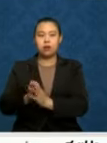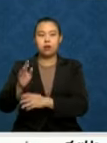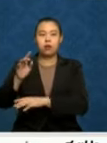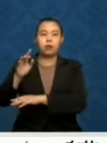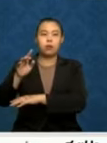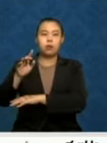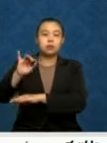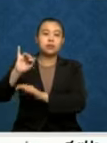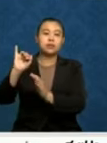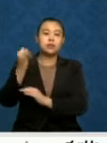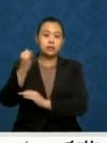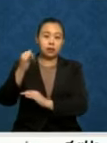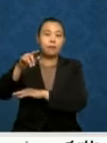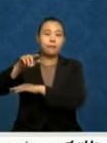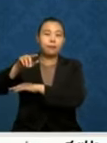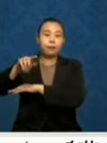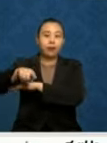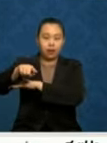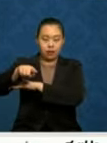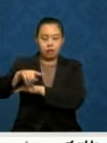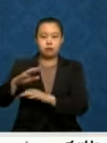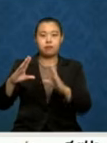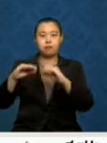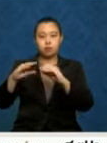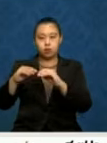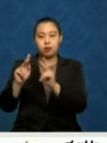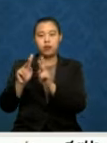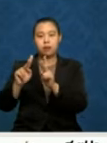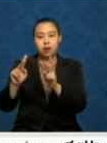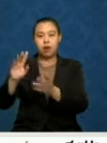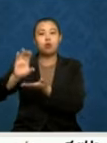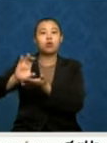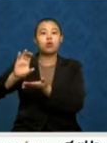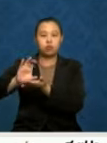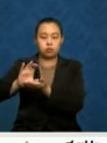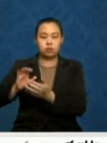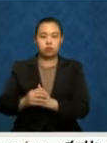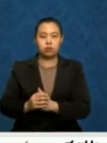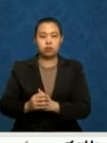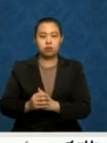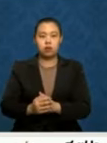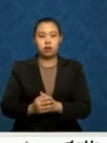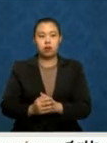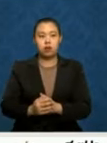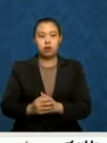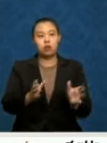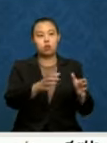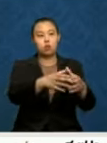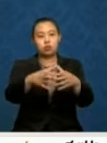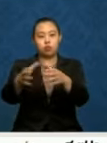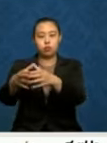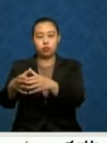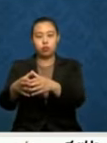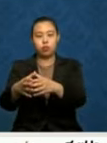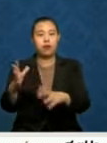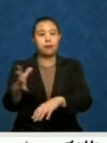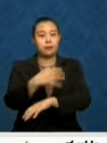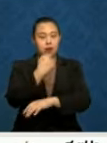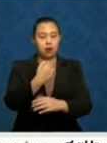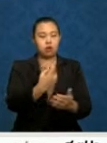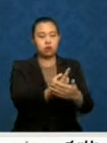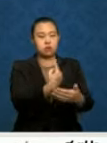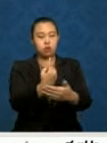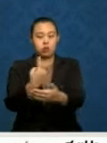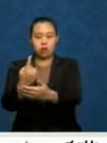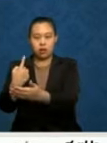องทุนครับในกรณีที่ท่านสมาชิกมีประสงค์หรือข้อสังเกตอย่างไรท่านก็จะมีตัวแทนแต่ละพรรคนะครับท่านก็สามารถจะนำเสนอผ่านผู้แทนท่านสมา